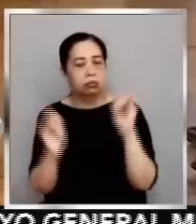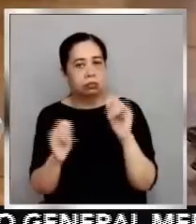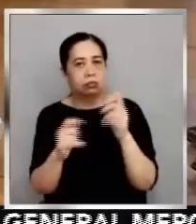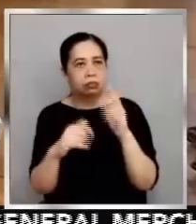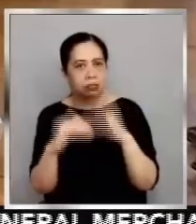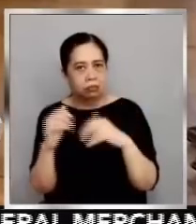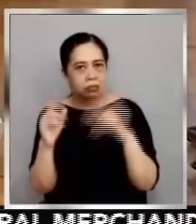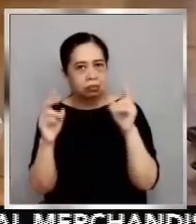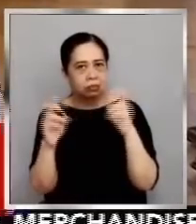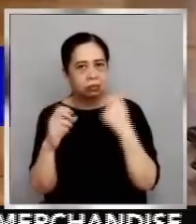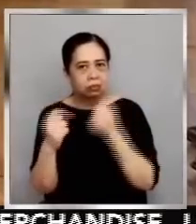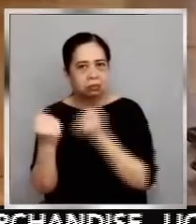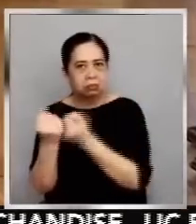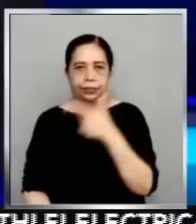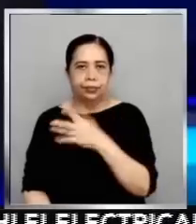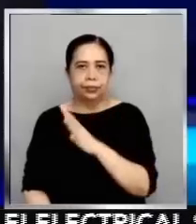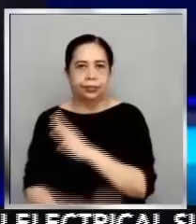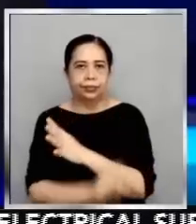may kampihang bansa.